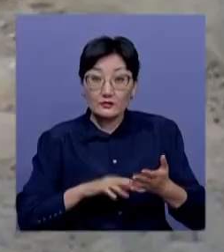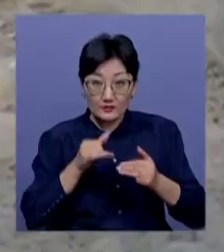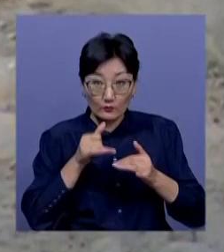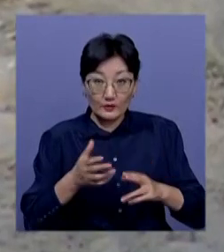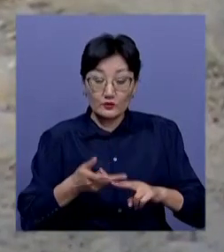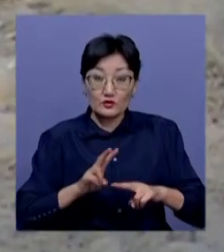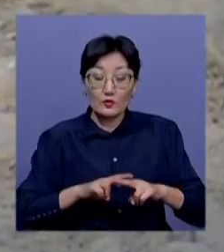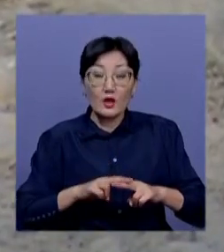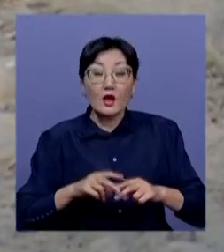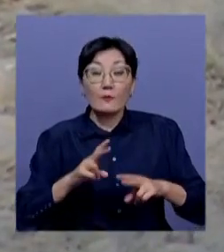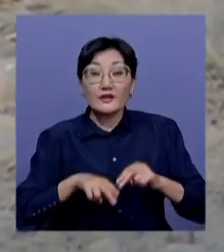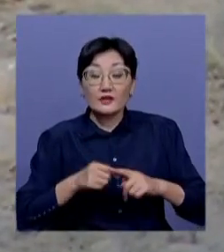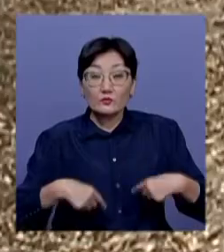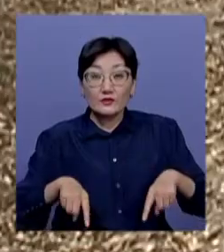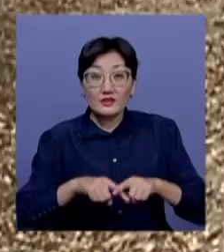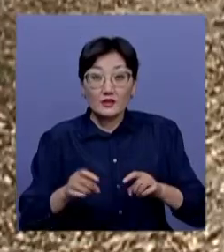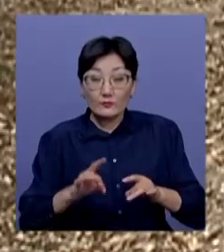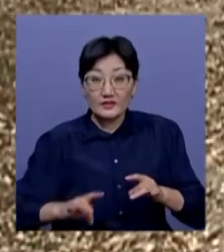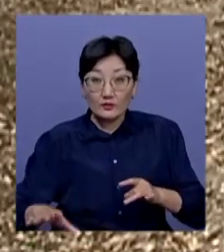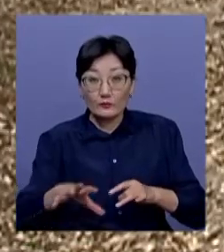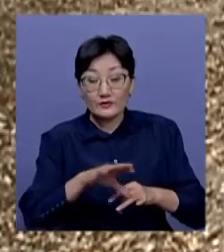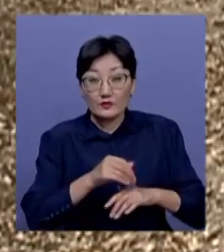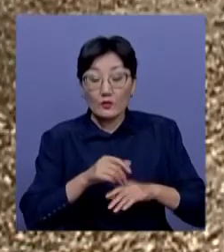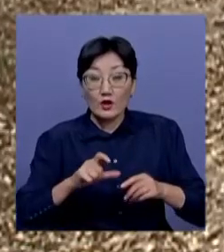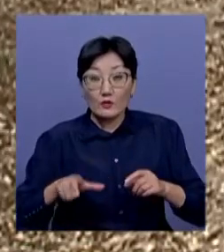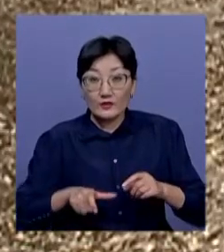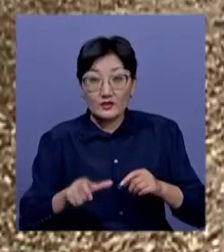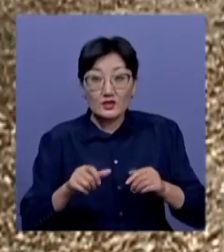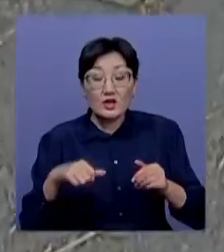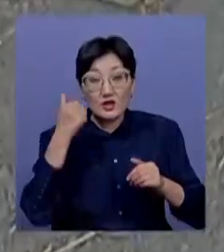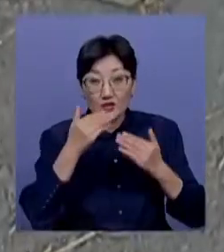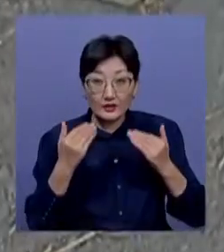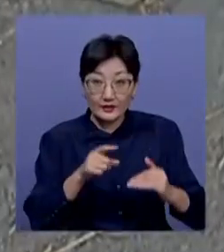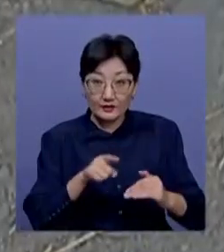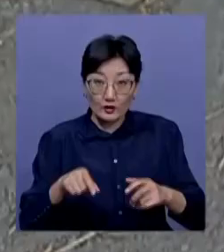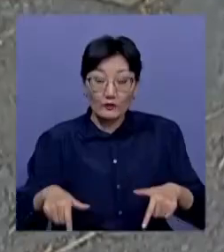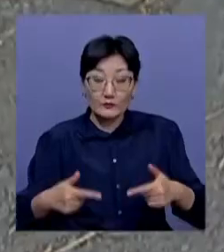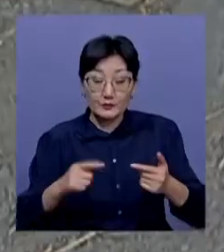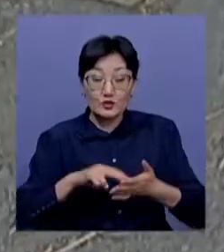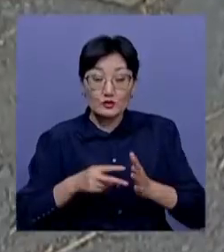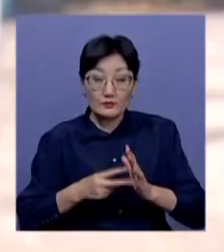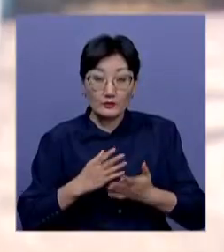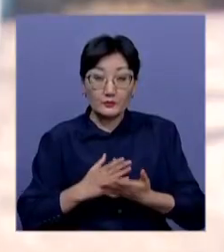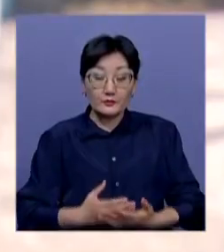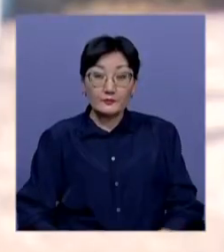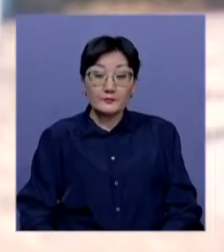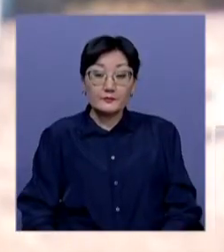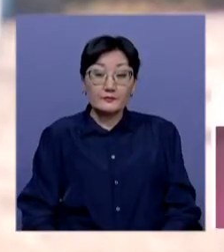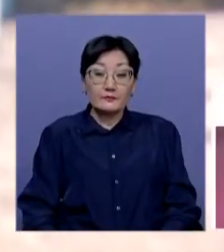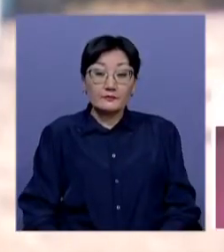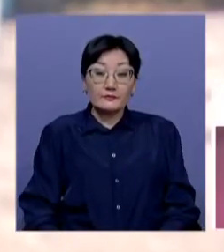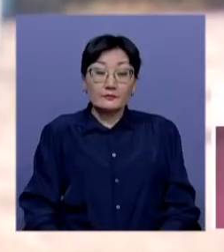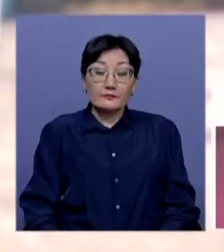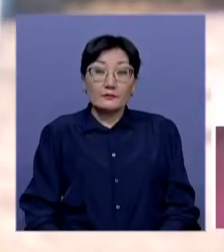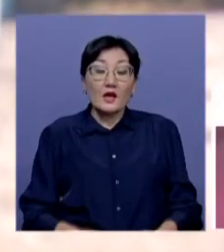алмаған. Осылай деген мердігер компания Ықшам аудандағы барлық жолдарды жыл аяғына дейін қалпына келтіруді жоспарлап отыр. По договору у нас